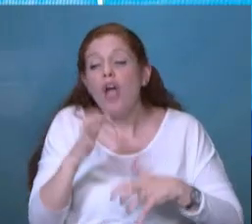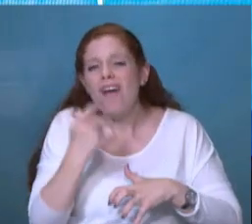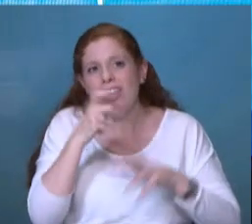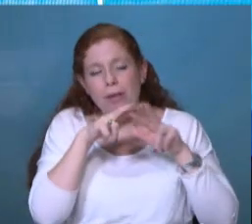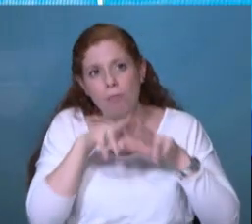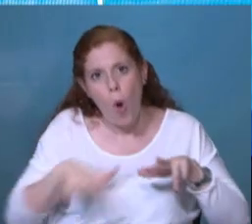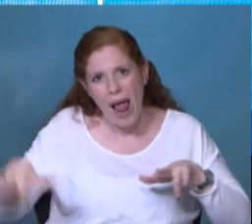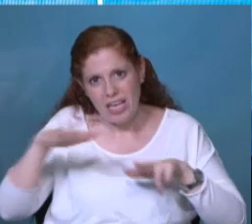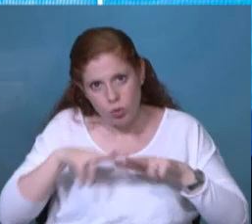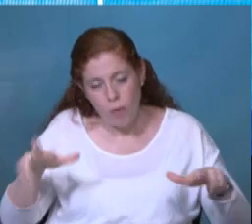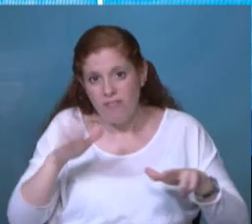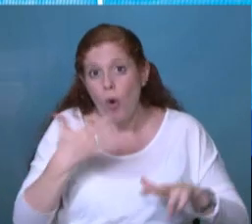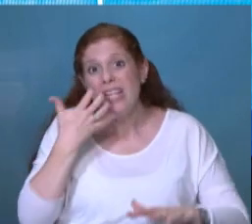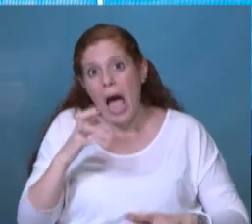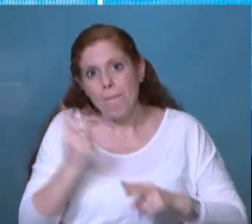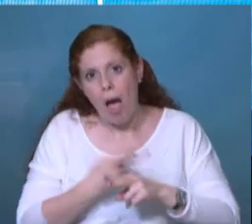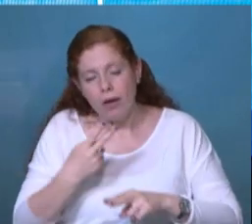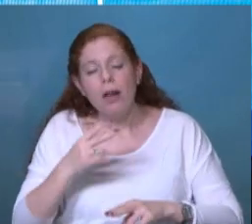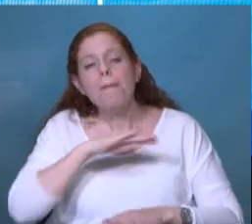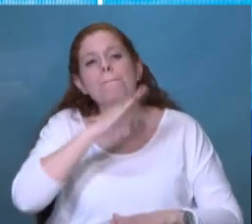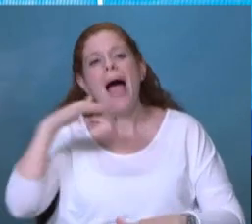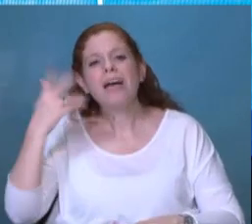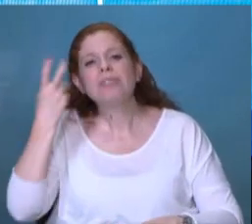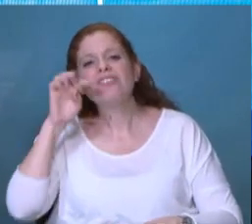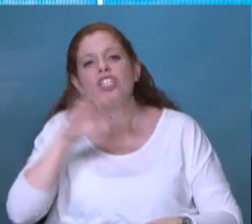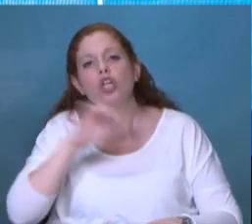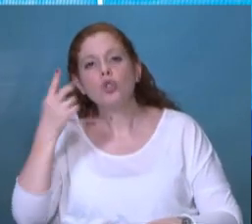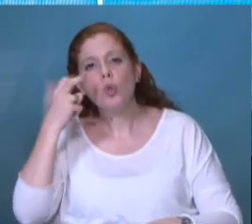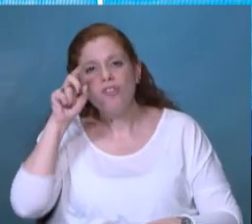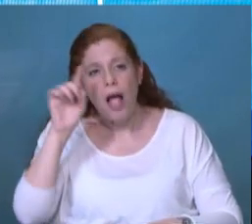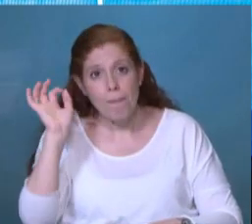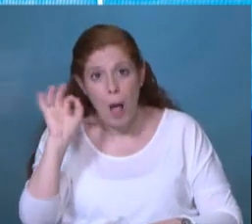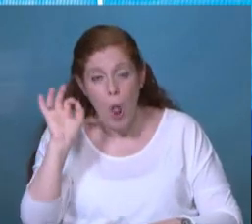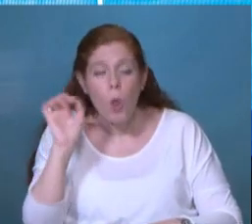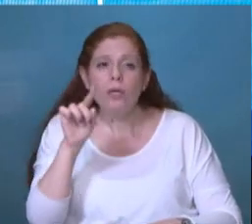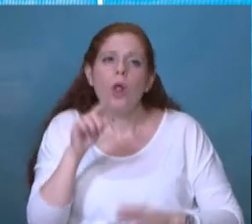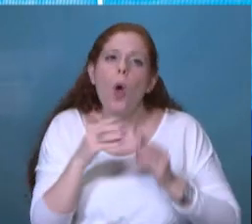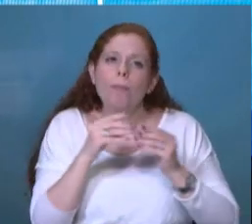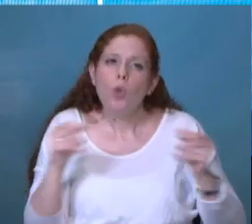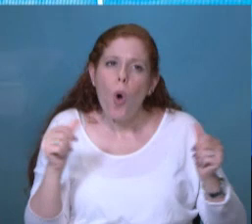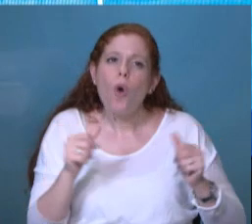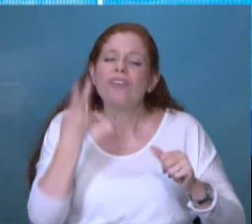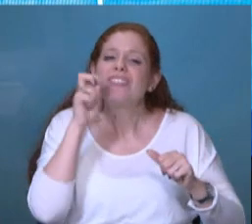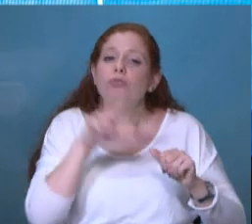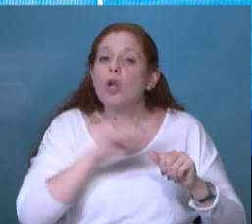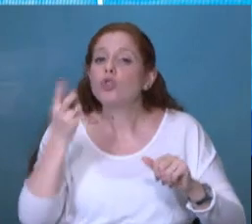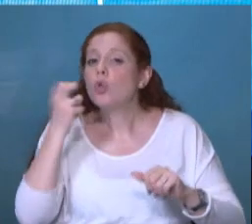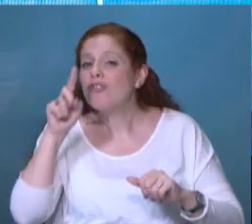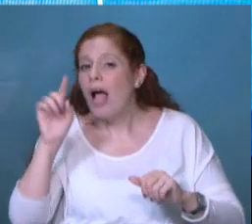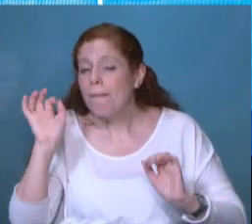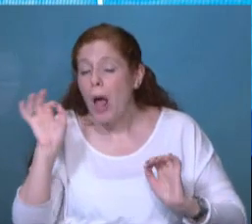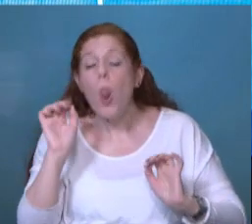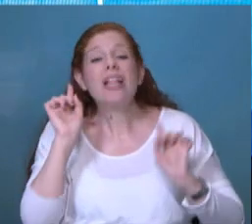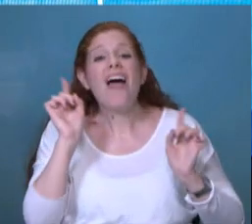האזורים, לפחות חם מהרגיל, בהרים, 29-31 מעלות, לאורך מישור חוף, 28-31 מעלות,